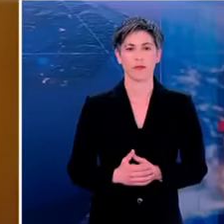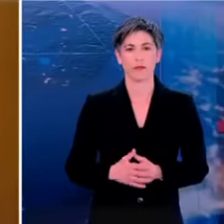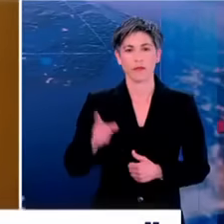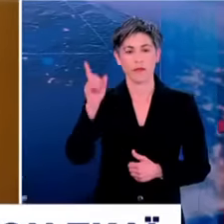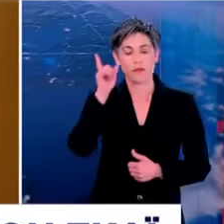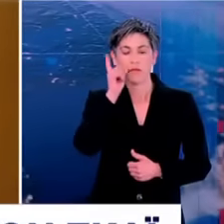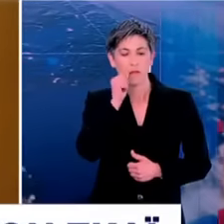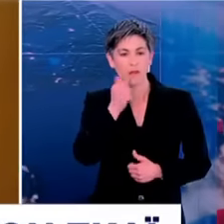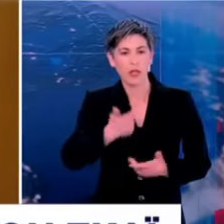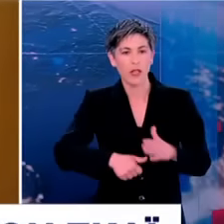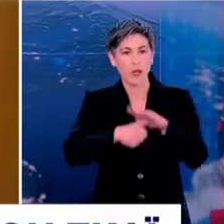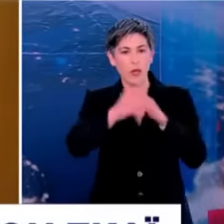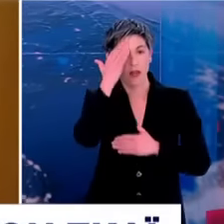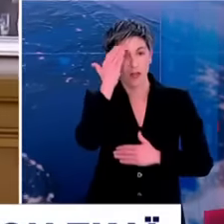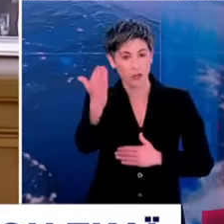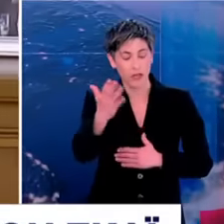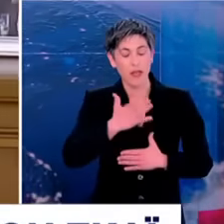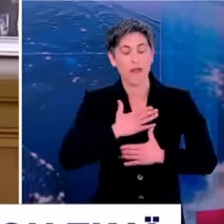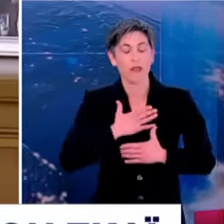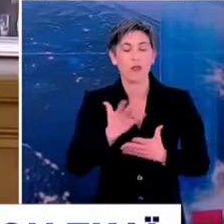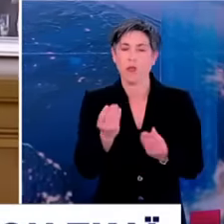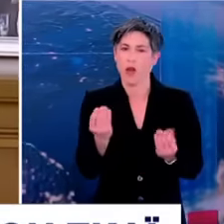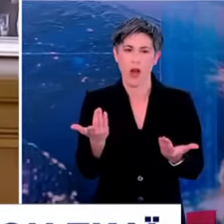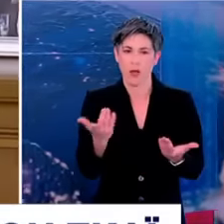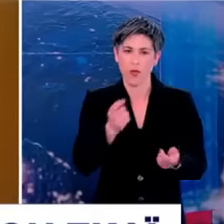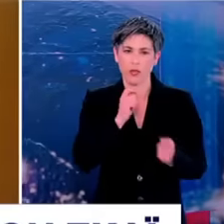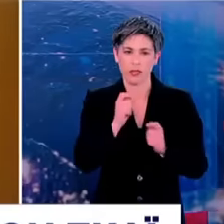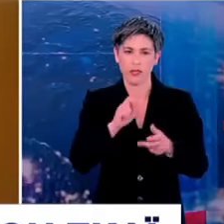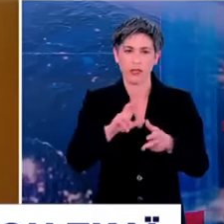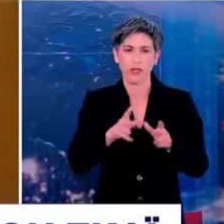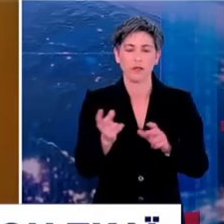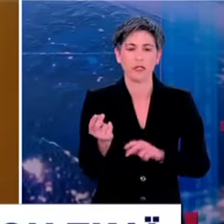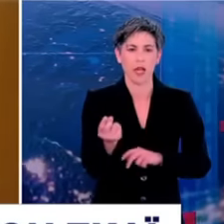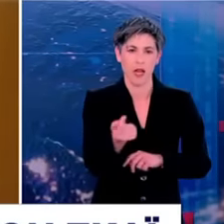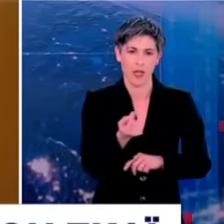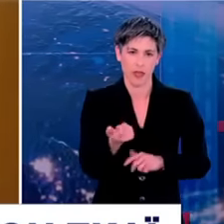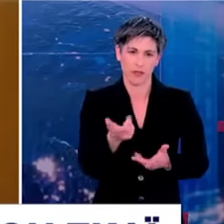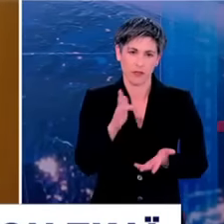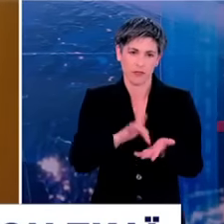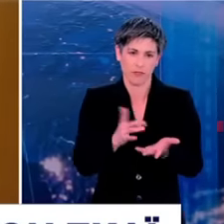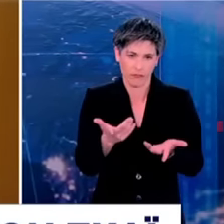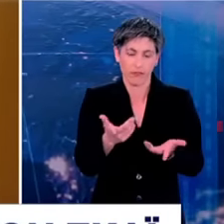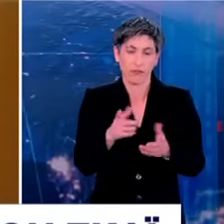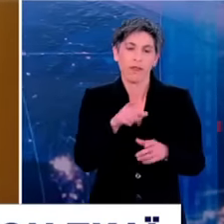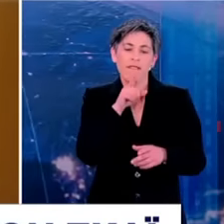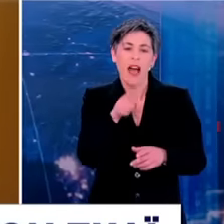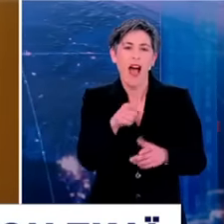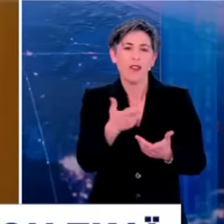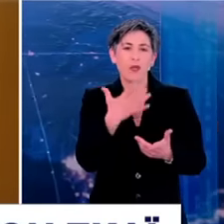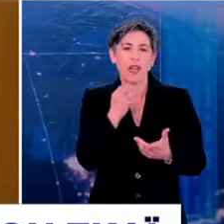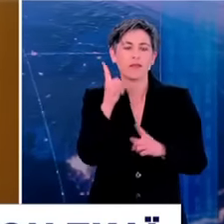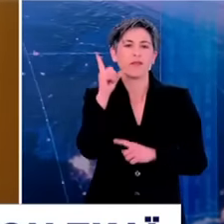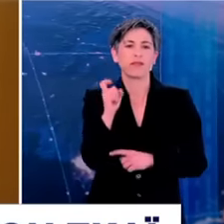Κύριε Πρόεδρε, καλησπέρα σας. Ευχαριστώ πολύ για αυτή τη συνέντευξη στο κεντρικό δελτίο ειδήσεων του Sky, με την οποία, όπως καταλαβαίνω, ανοίγεται και την